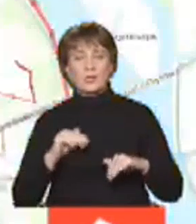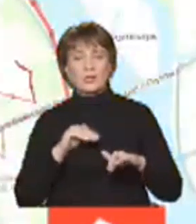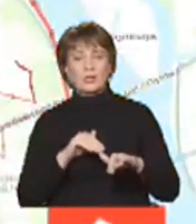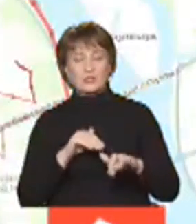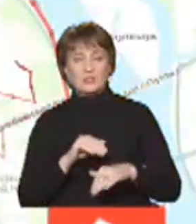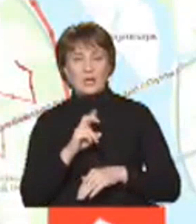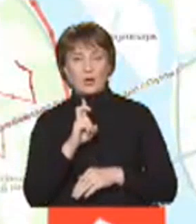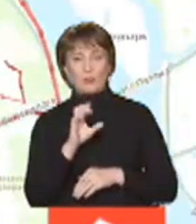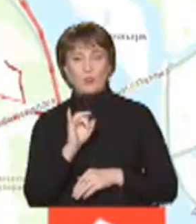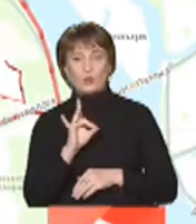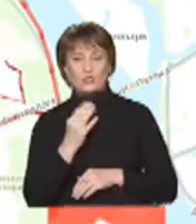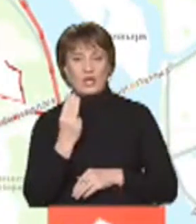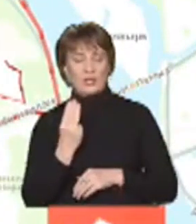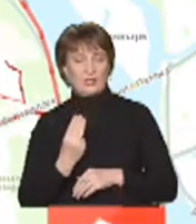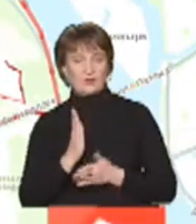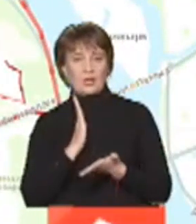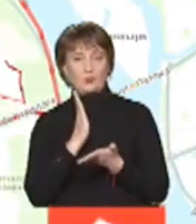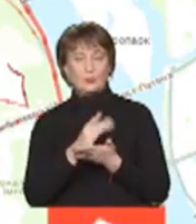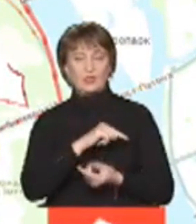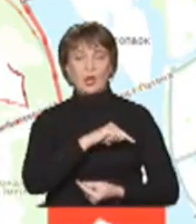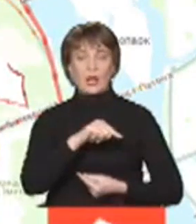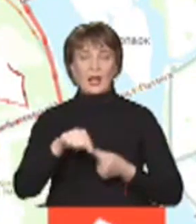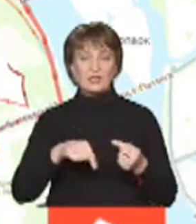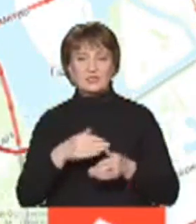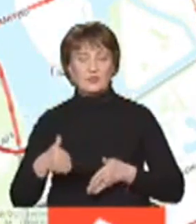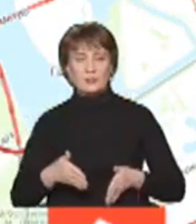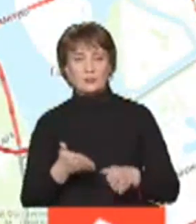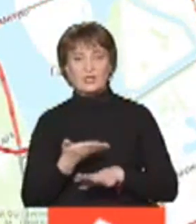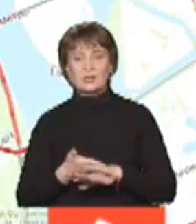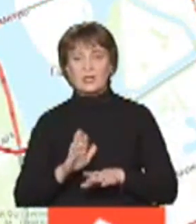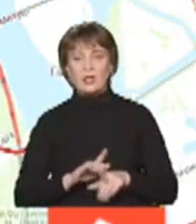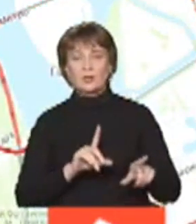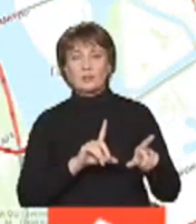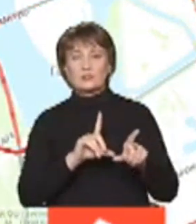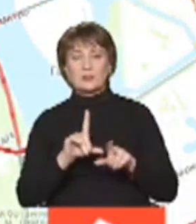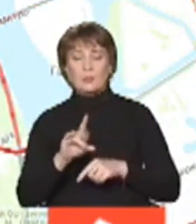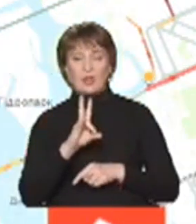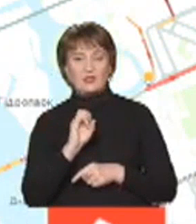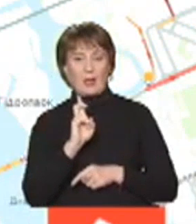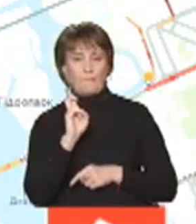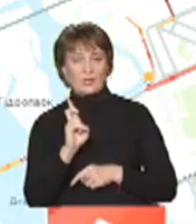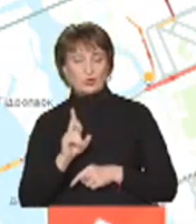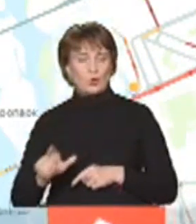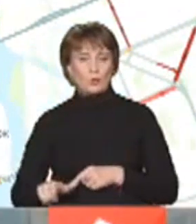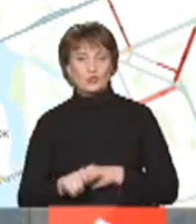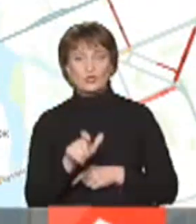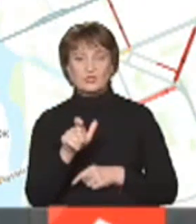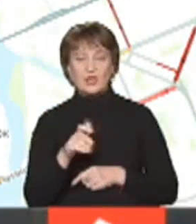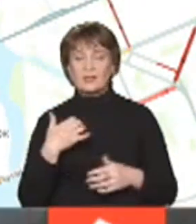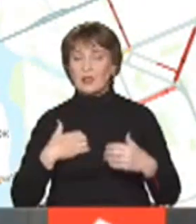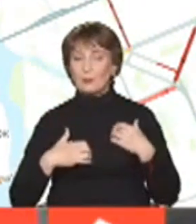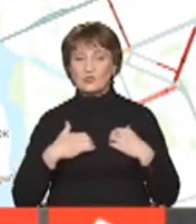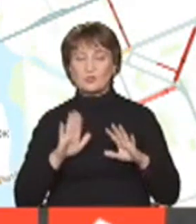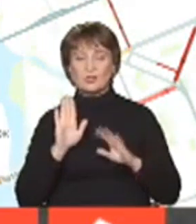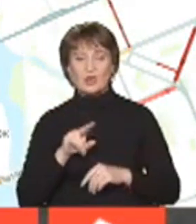вулиця Борщагівська у напрямку кільцевої дороги. Складно рухатися і набережним шосе. Не поспішає нікуди